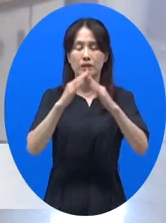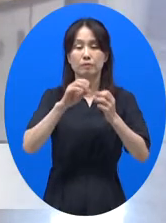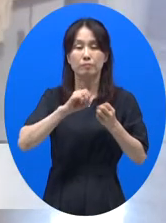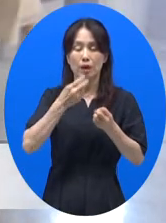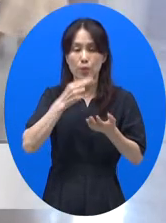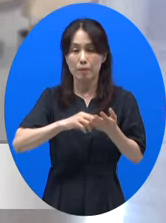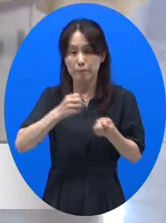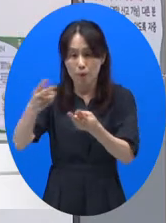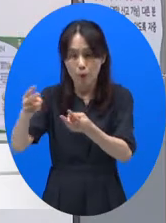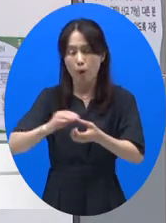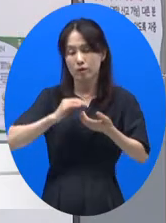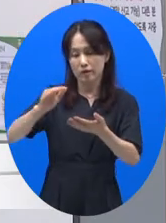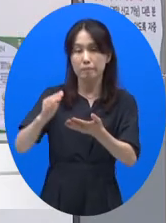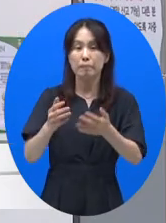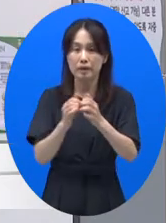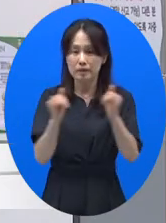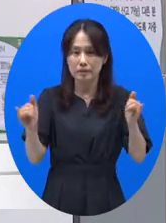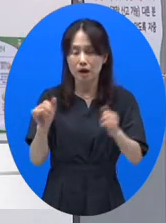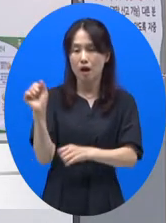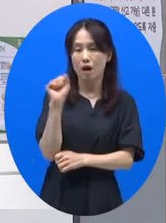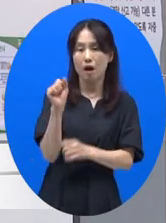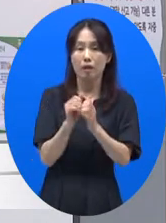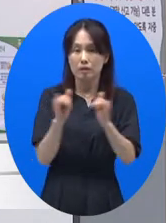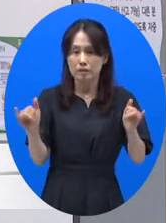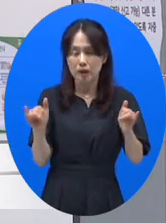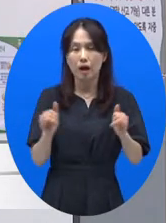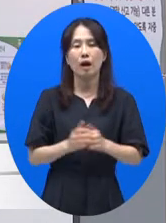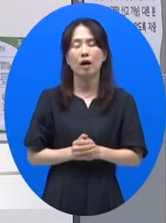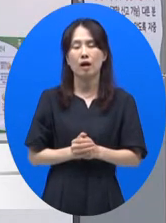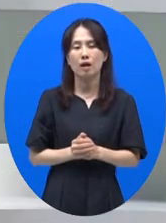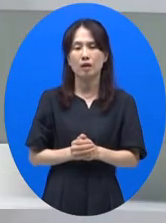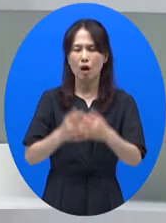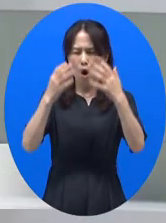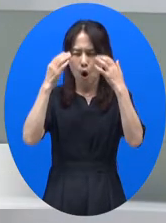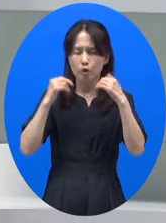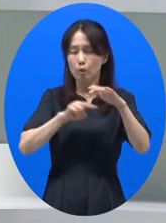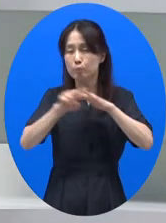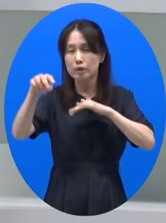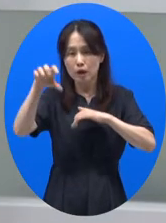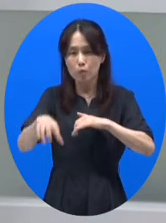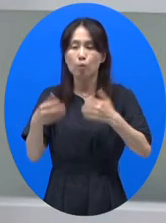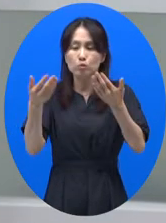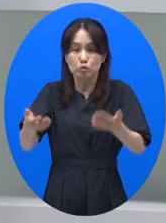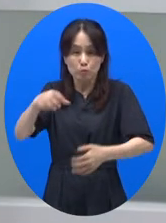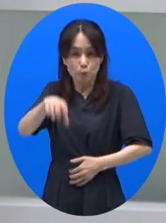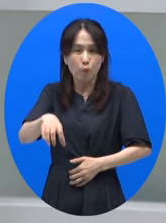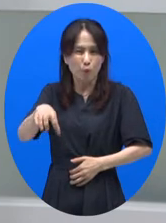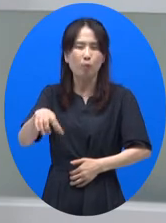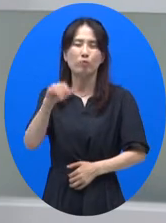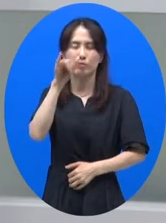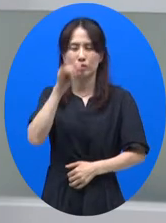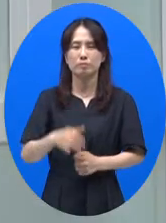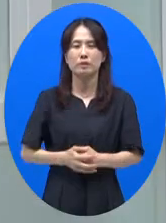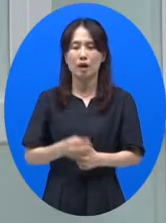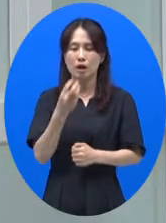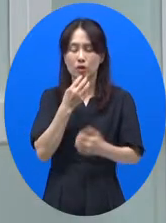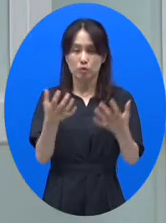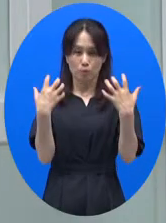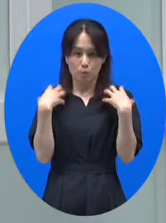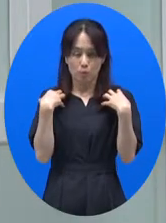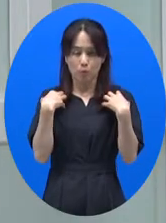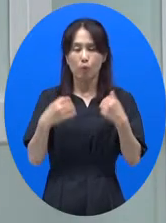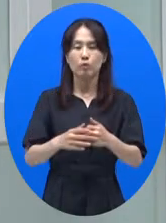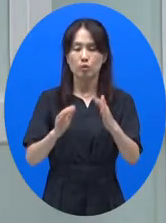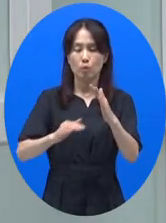택배기사, 퀵서비스, 대리기사 등 이동 노동자들이 무더위를 피할 수 있는 쉼터가 조성됐습니다. 경기도 청사와 산하